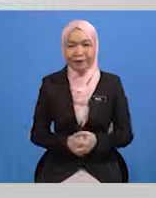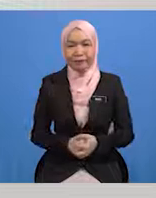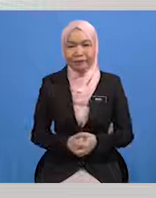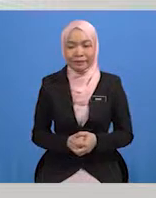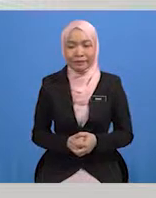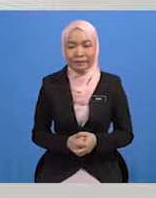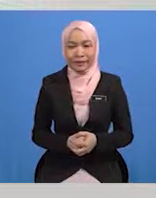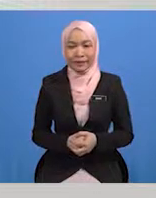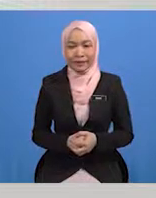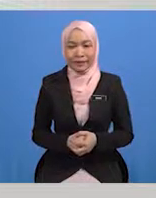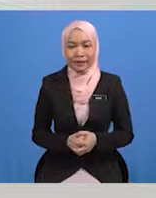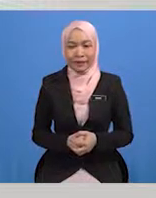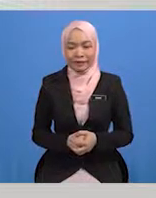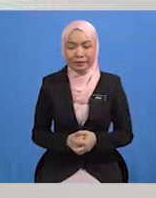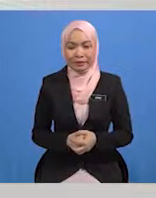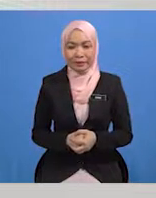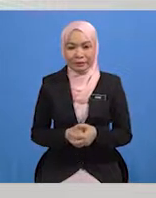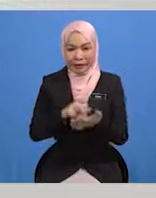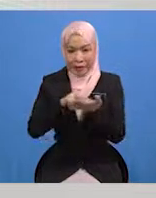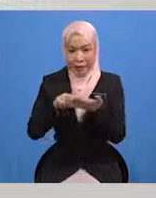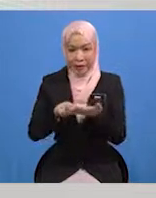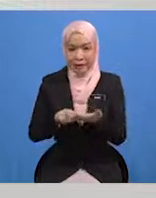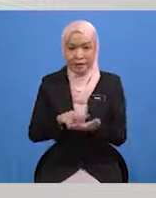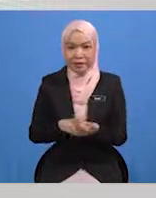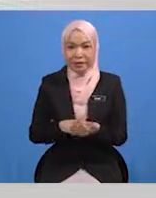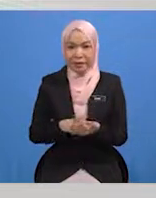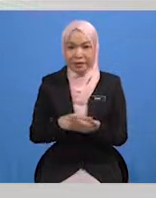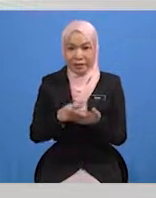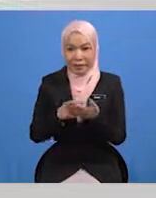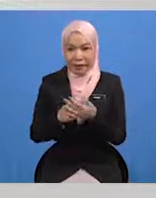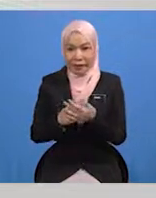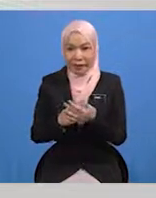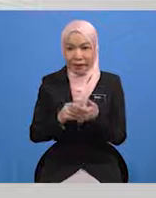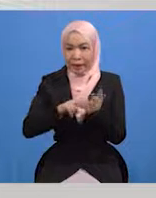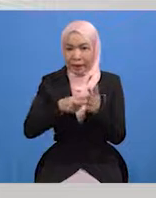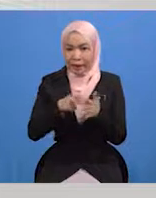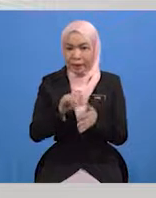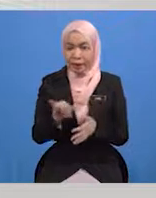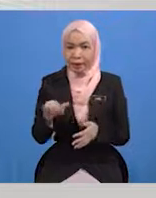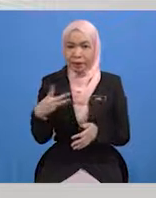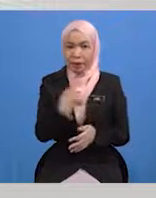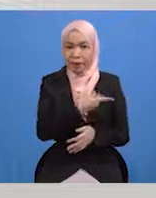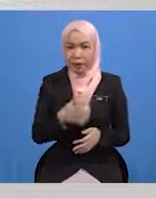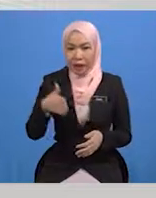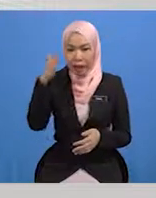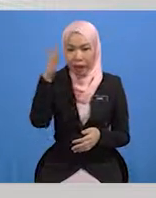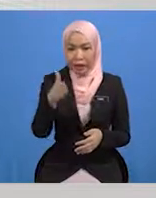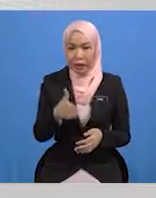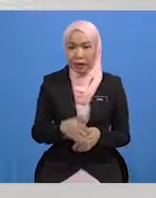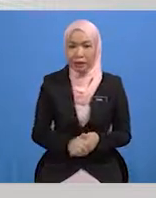Menganalisis bermaksud kita akan mengupas watak dan perwatakan Asiah